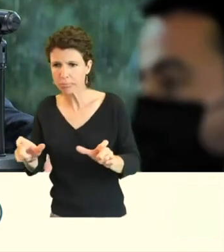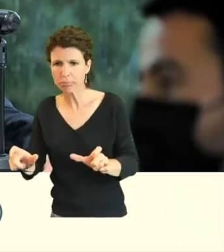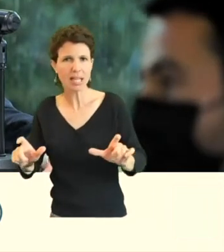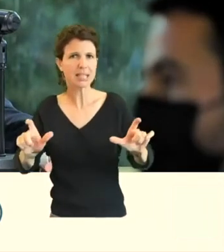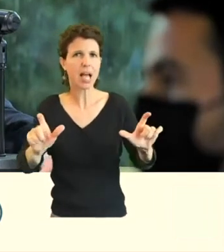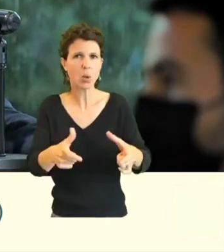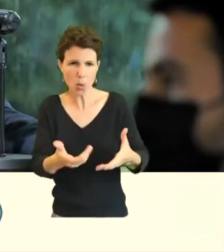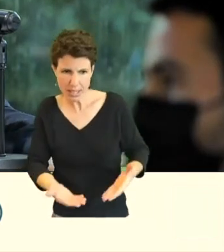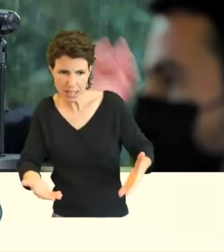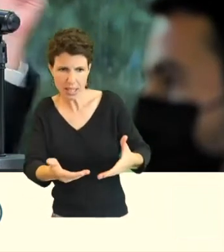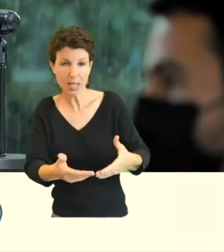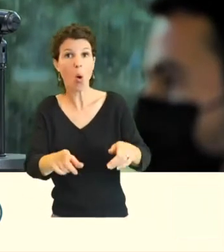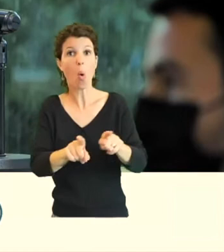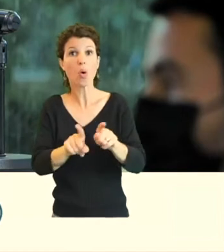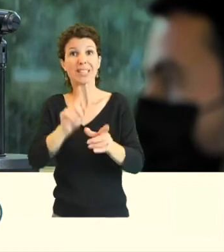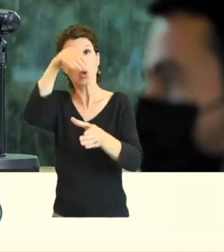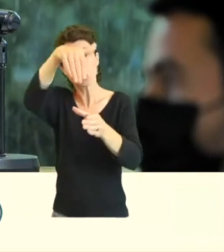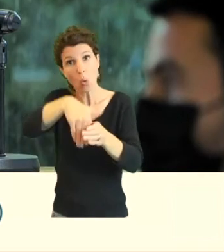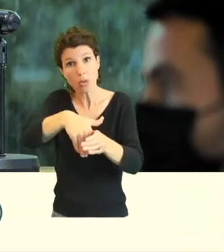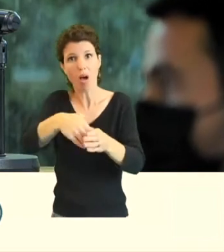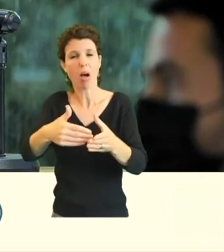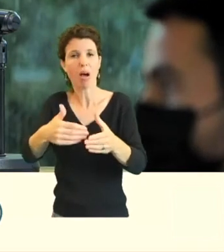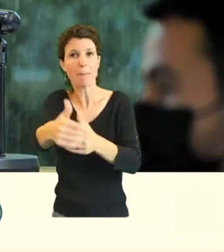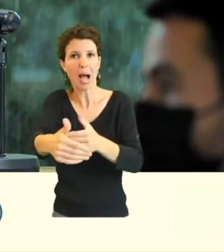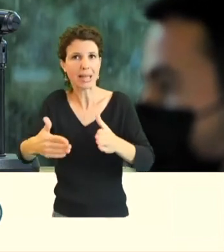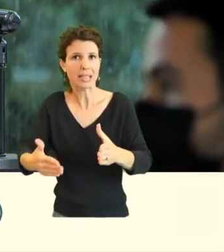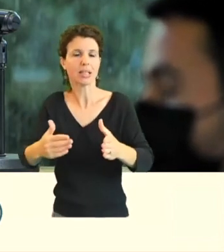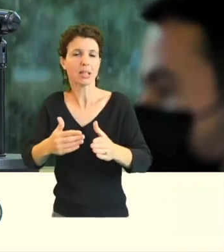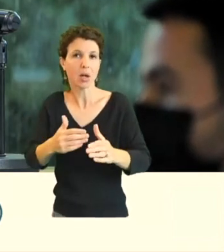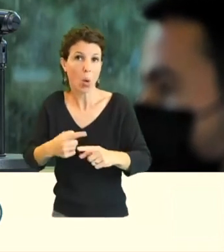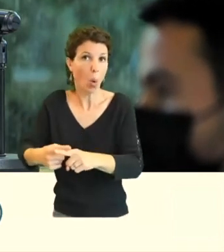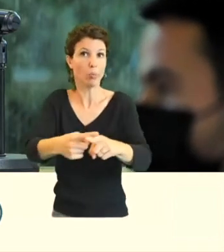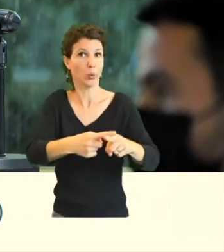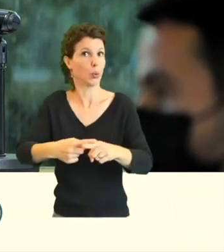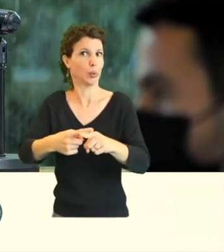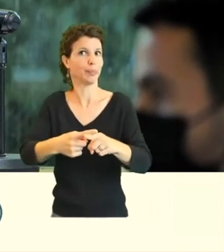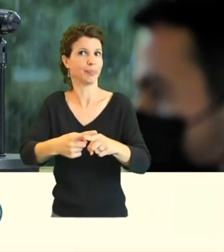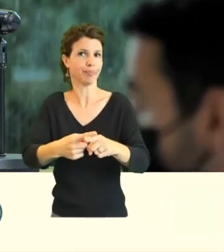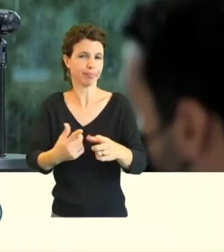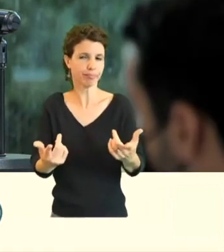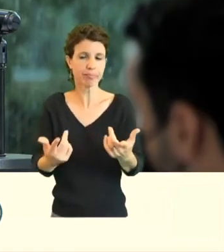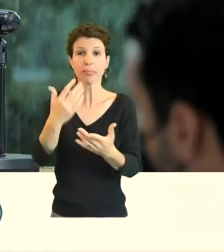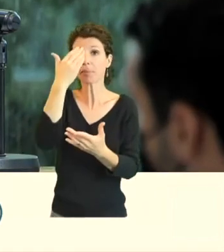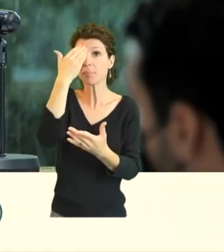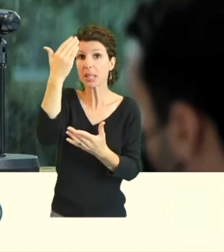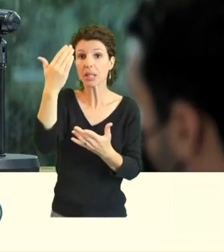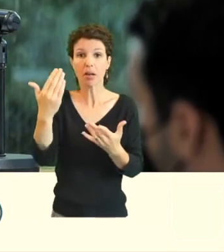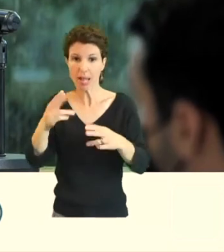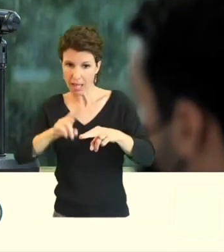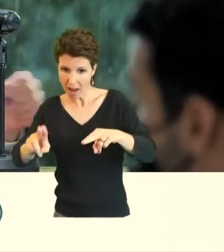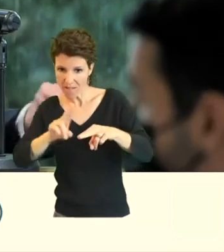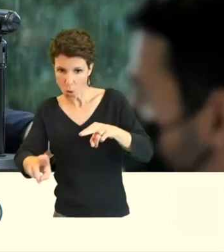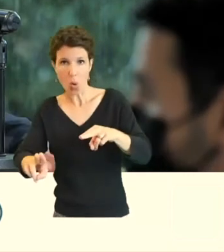Ils se préoccupent également des parties communes des immeubles. Voilà. Et lorsqu'il y a, par exemple, des travaux à faire